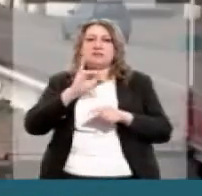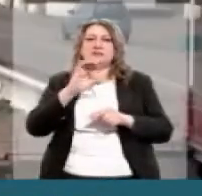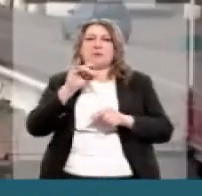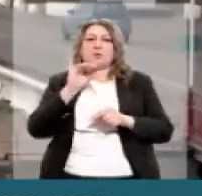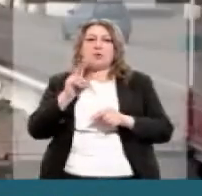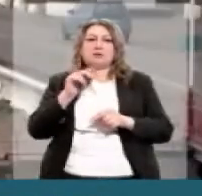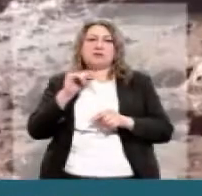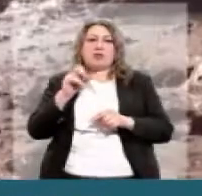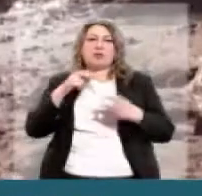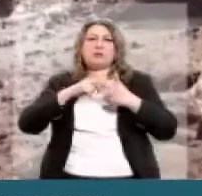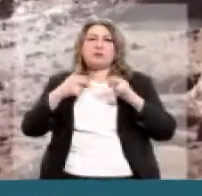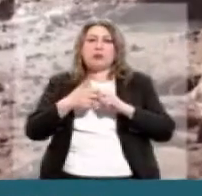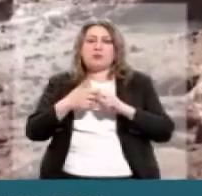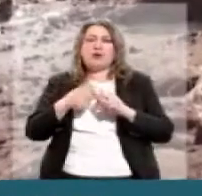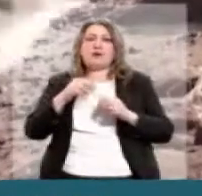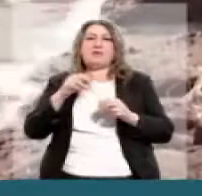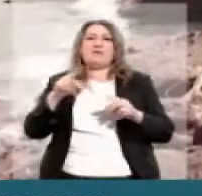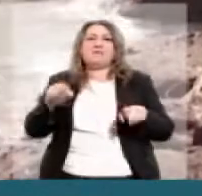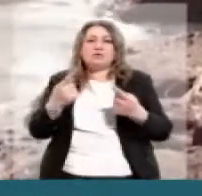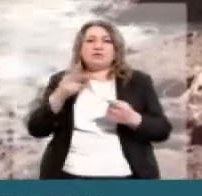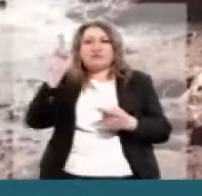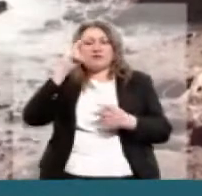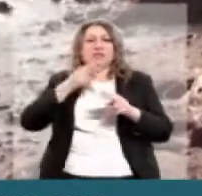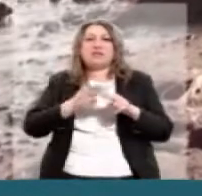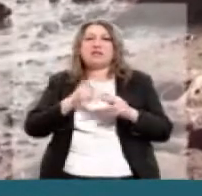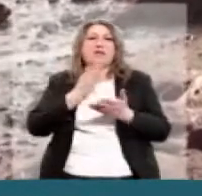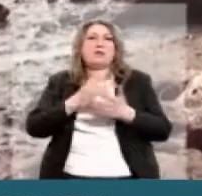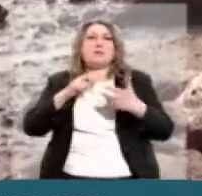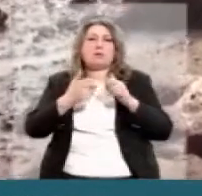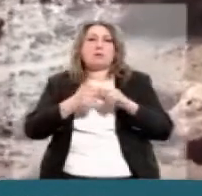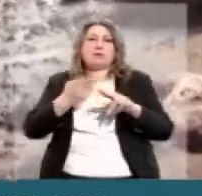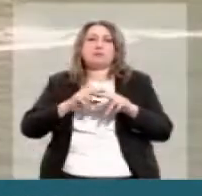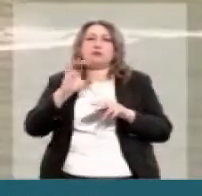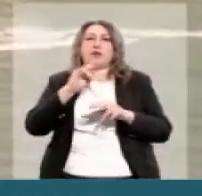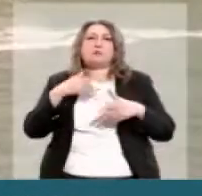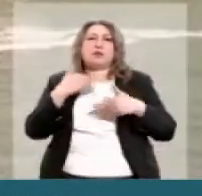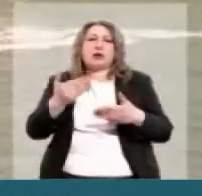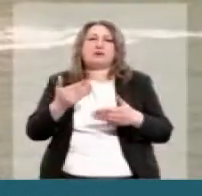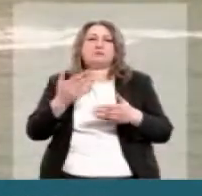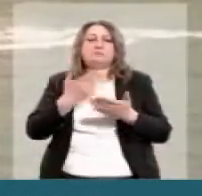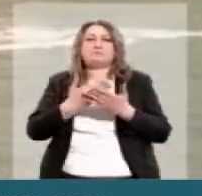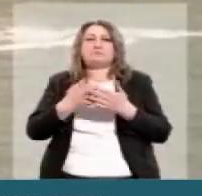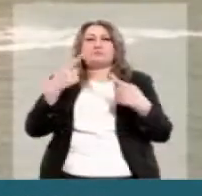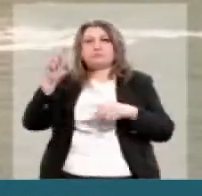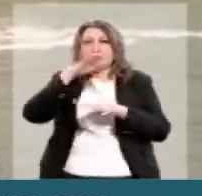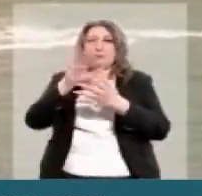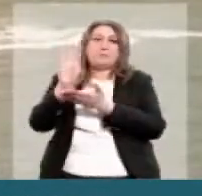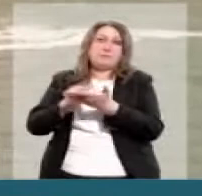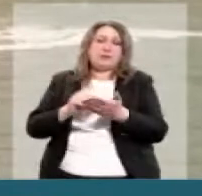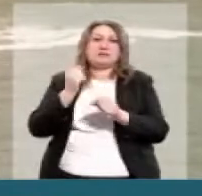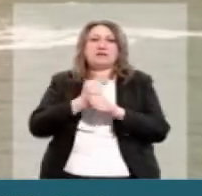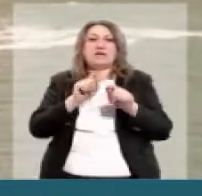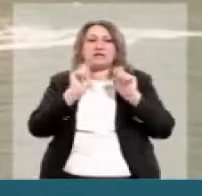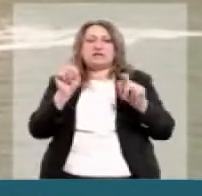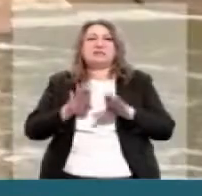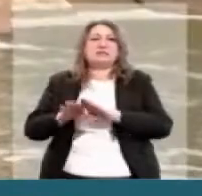однако проблема воспроизводства воды вовсе не является проблемой поэтому сенаторы предлагают последовать примеру других стран и создать единое